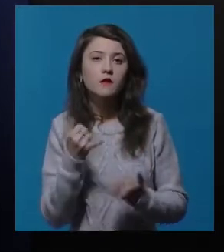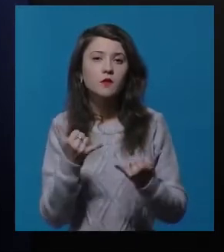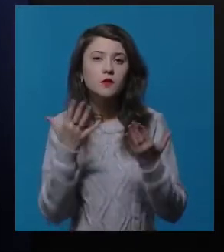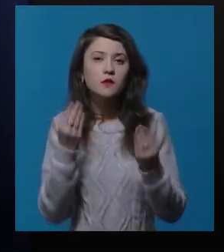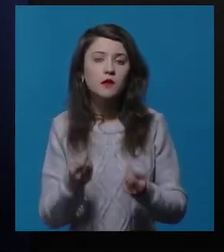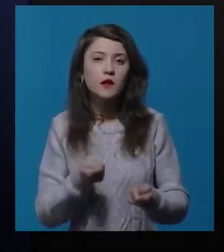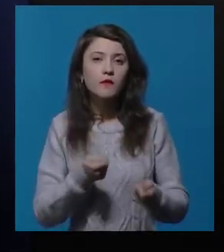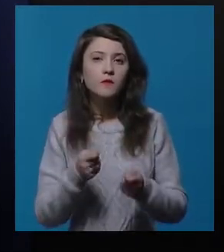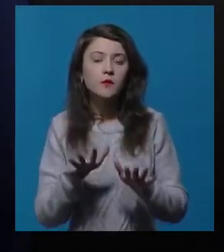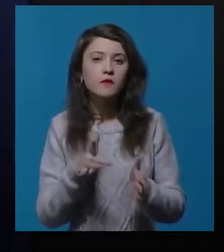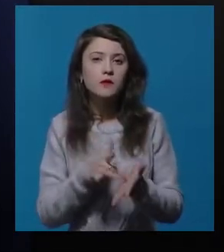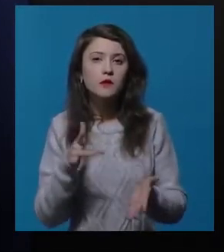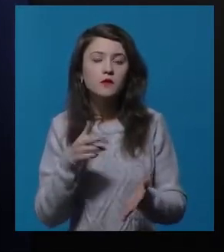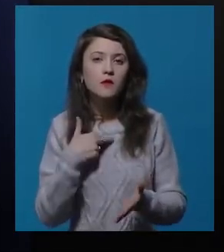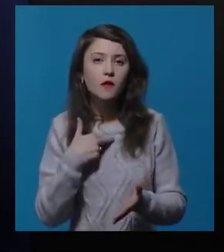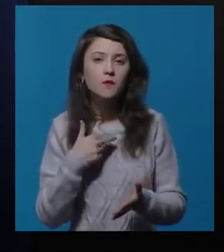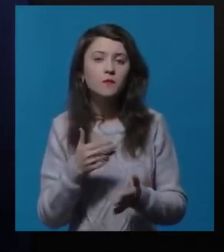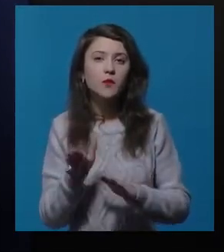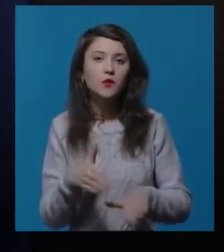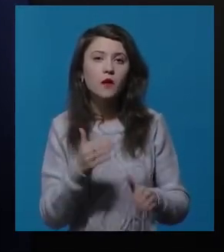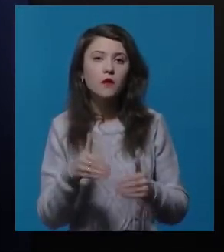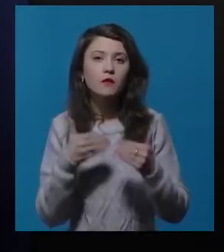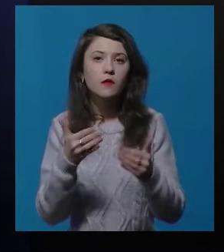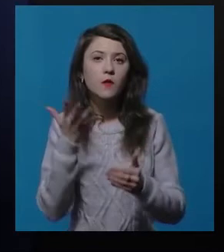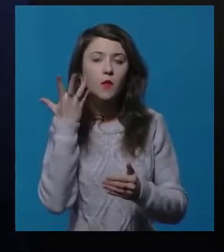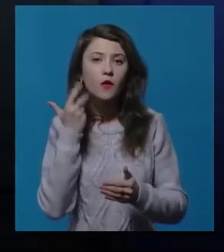керівником місцевого центру, я пройшов і етап, коли я